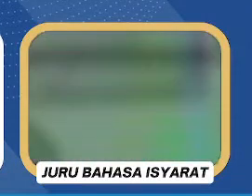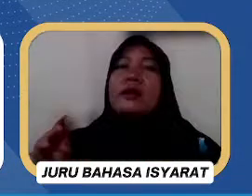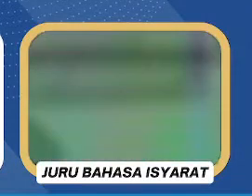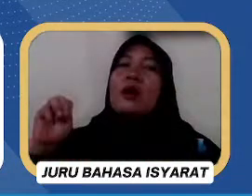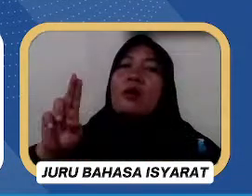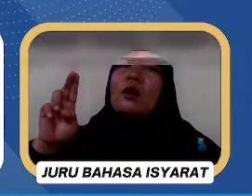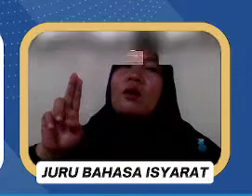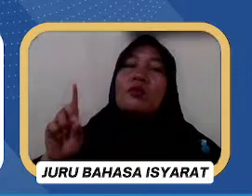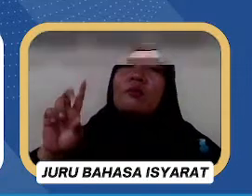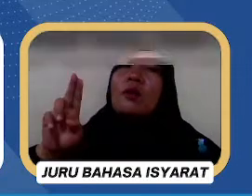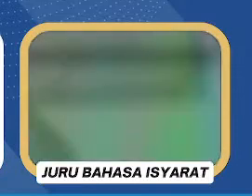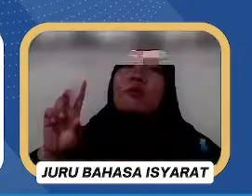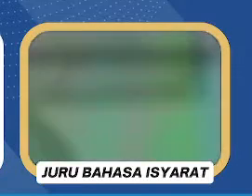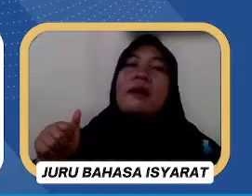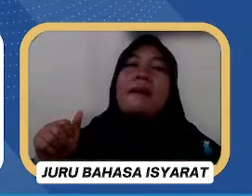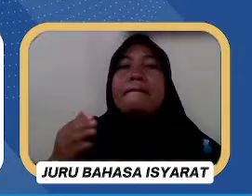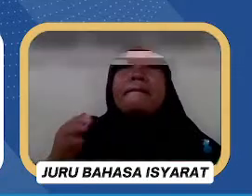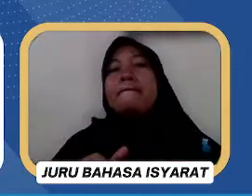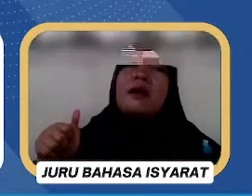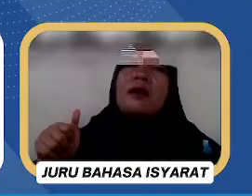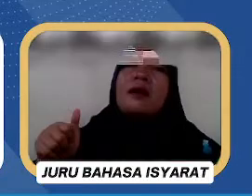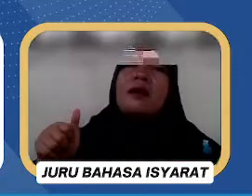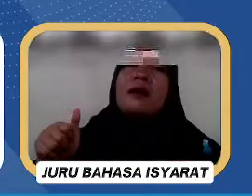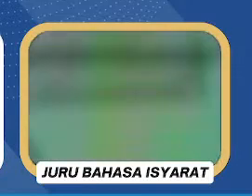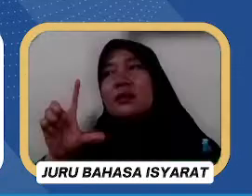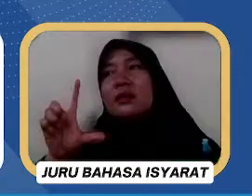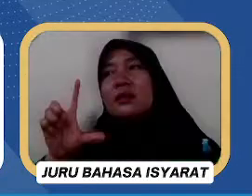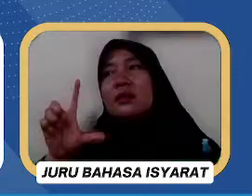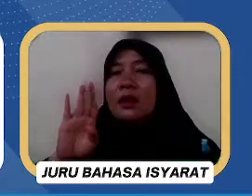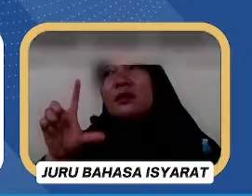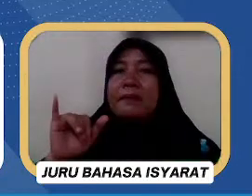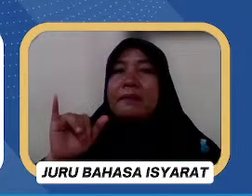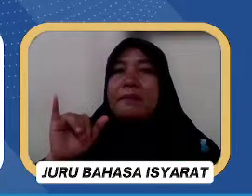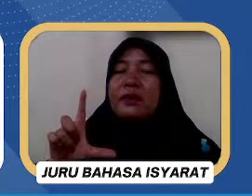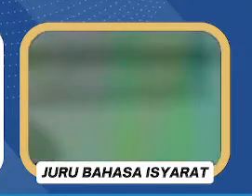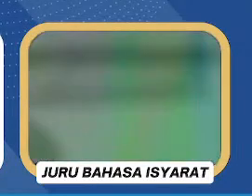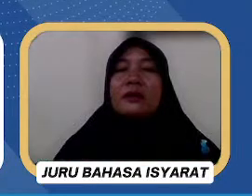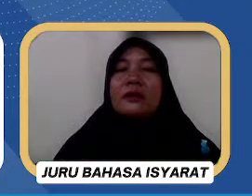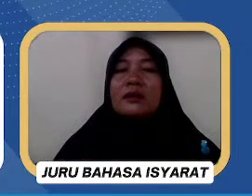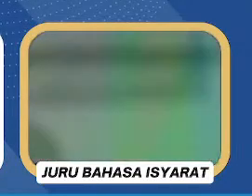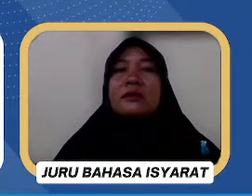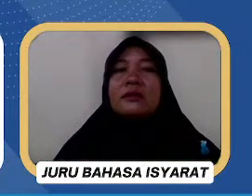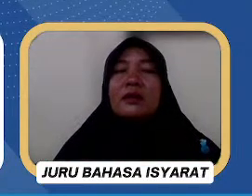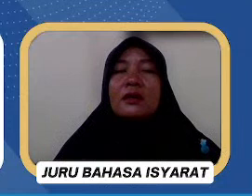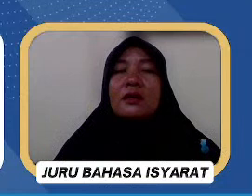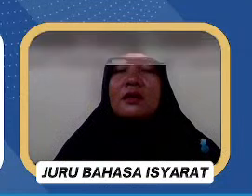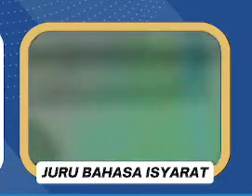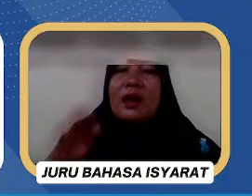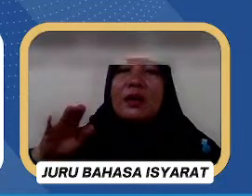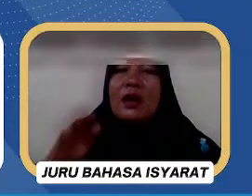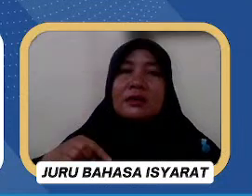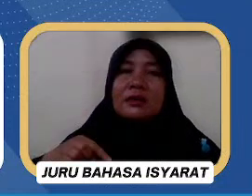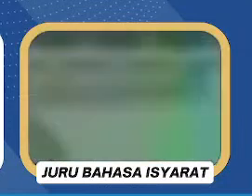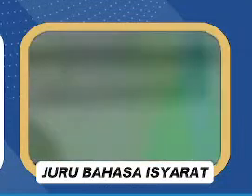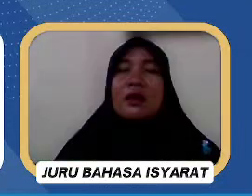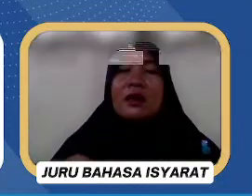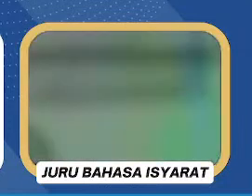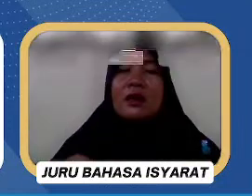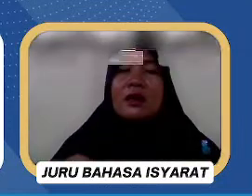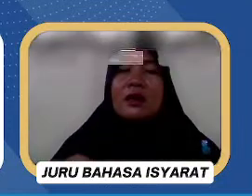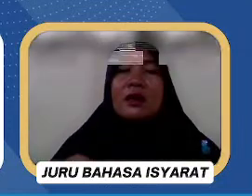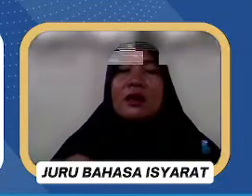Itu harus kita pahami sebagai orang tua. Yang kedua, pengen tampil beda. Ini loh saya. Inilah